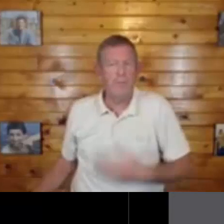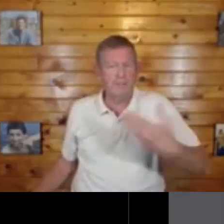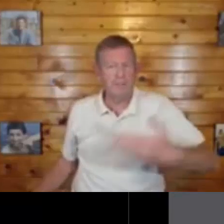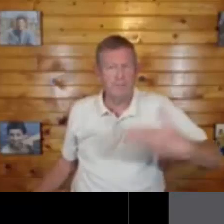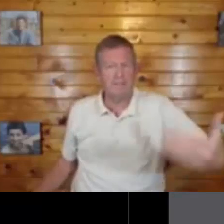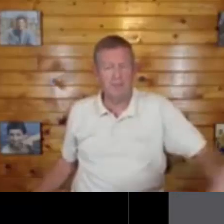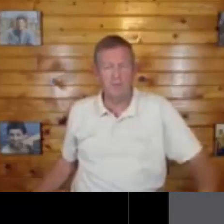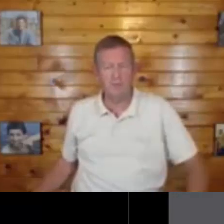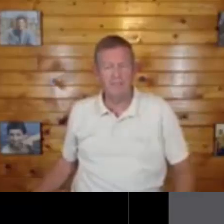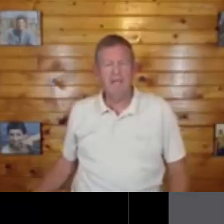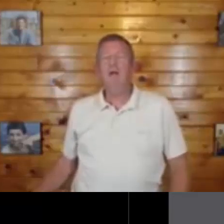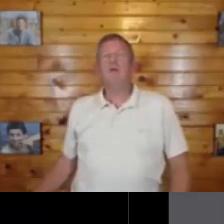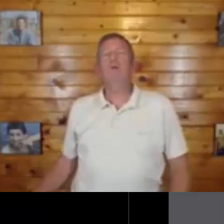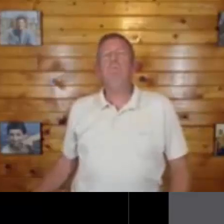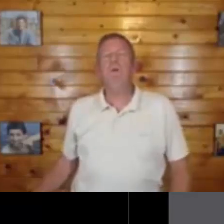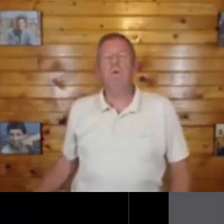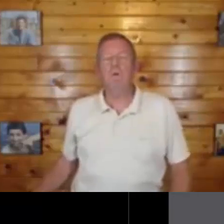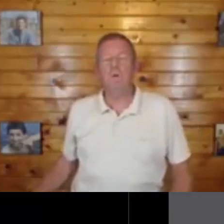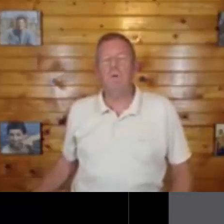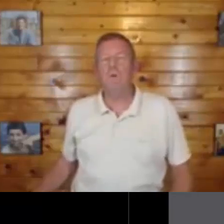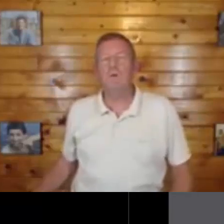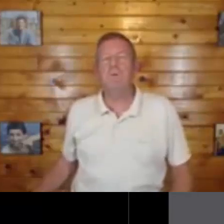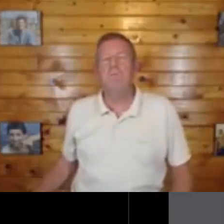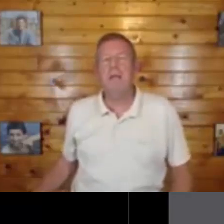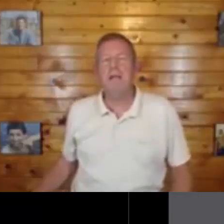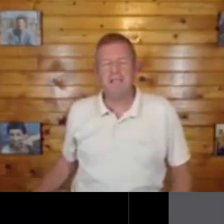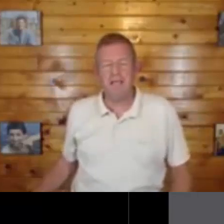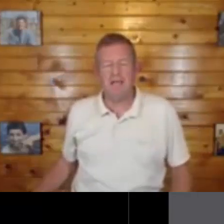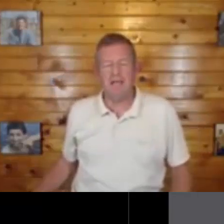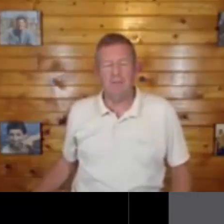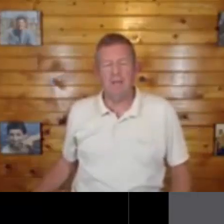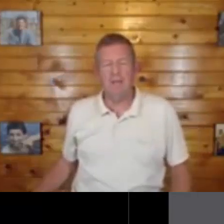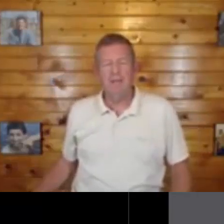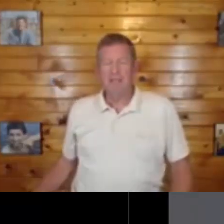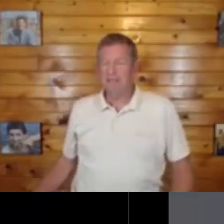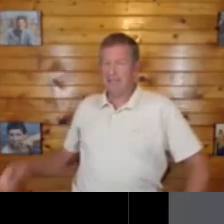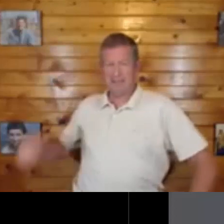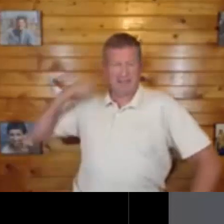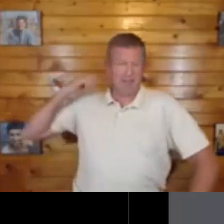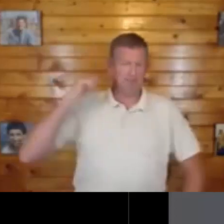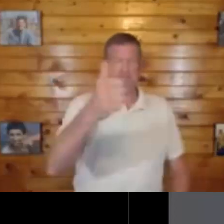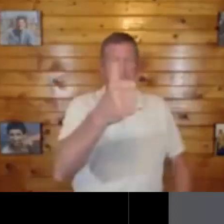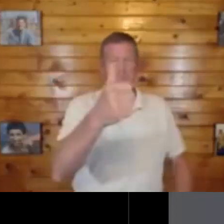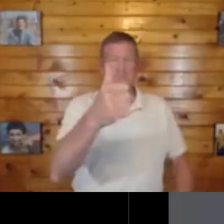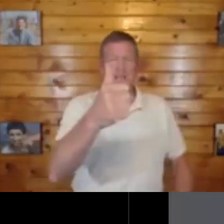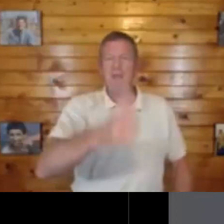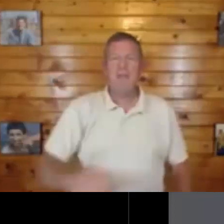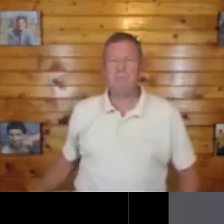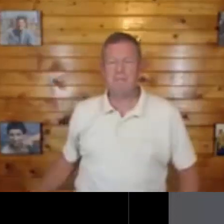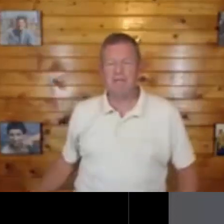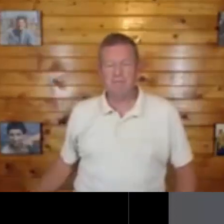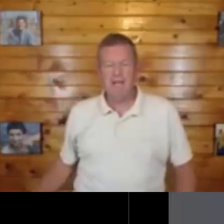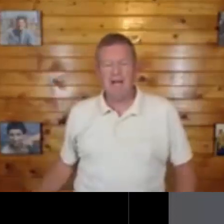pour que vous pensiez que je fasse quelque chose. Donc, je mets la table. Ça, c'est aimer, n'est-ce pas?